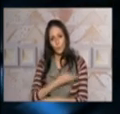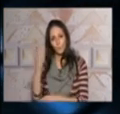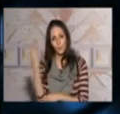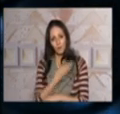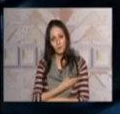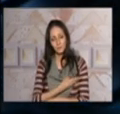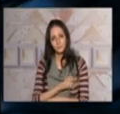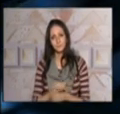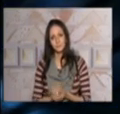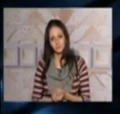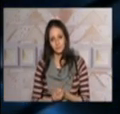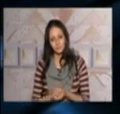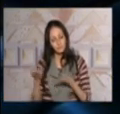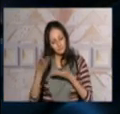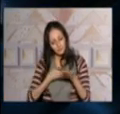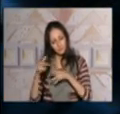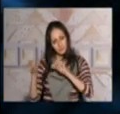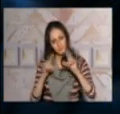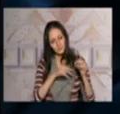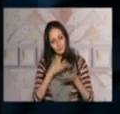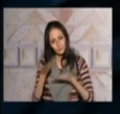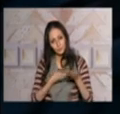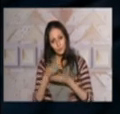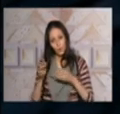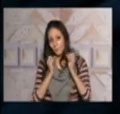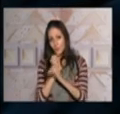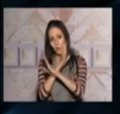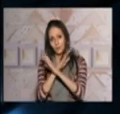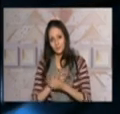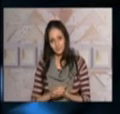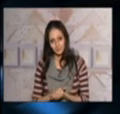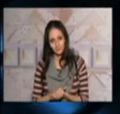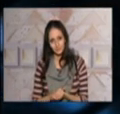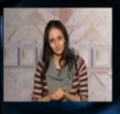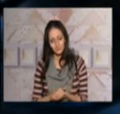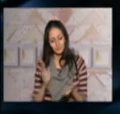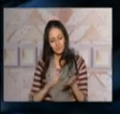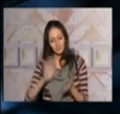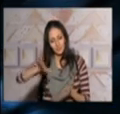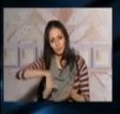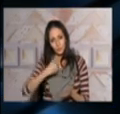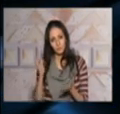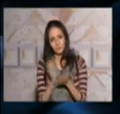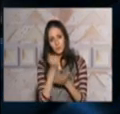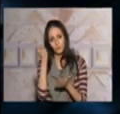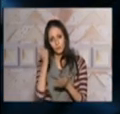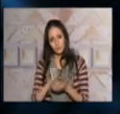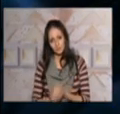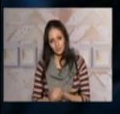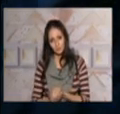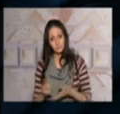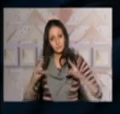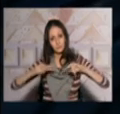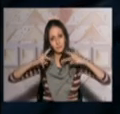رومانيا الينا تعامل بنفس المعامله الحره، ومن هنا لدينا كل الفرصه ان نضاعف